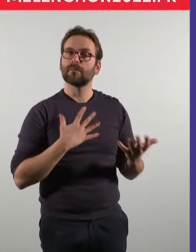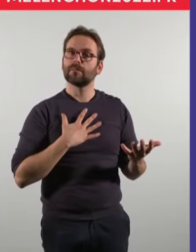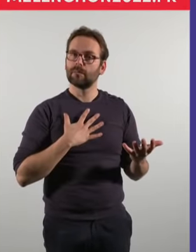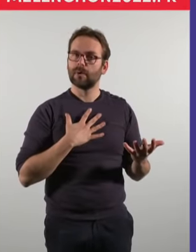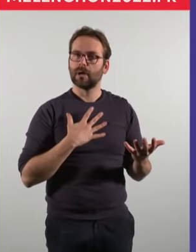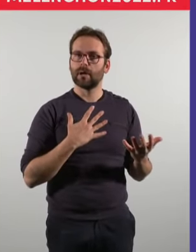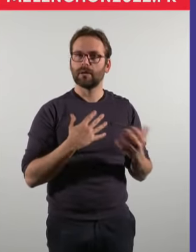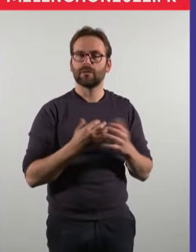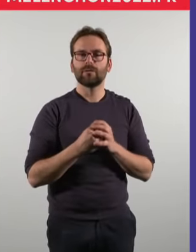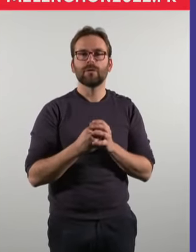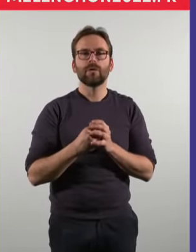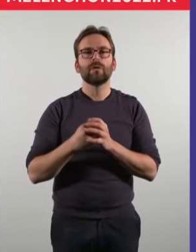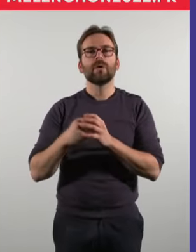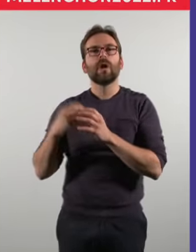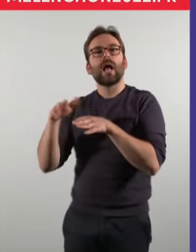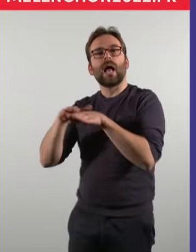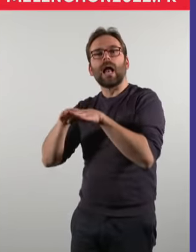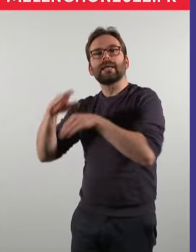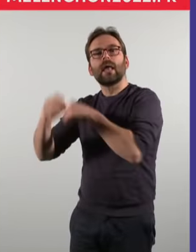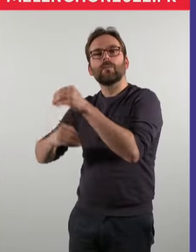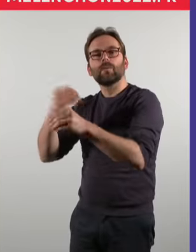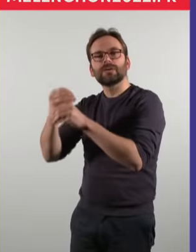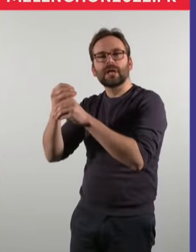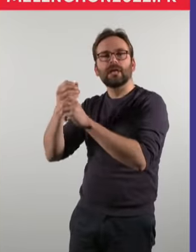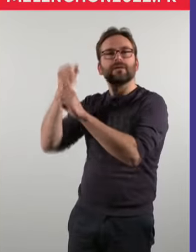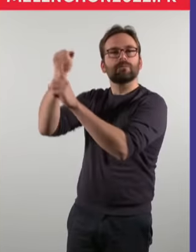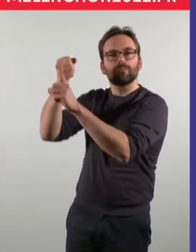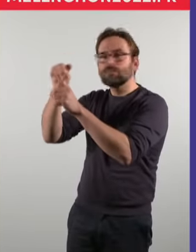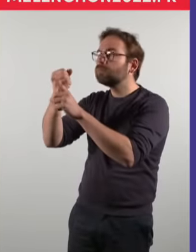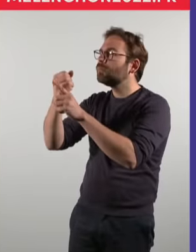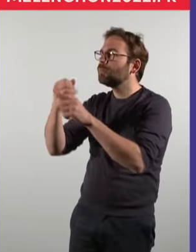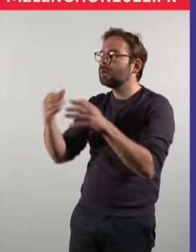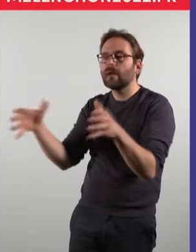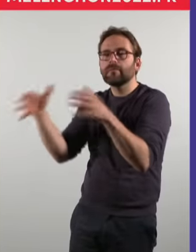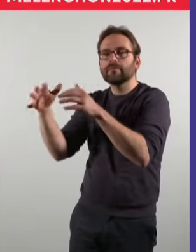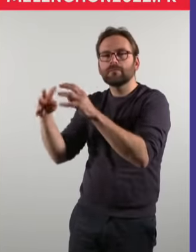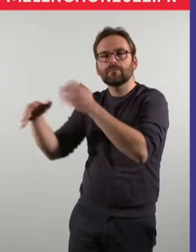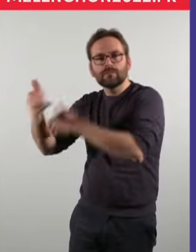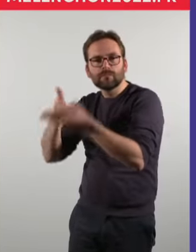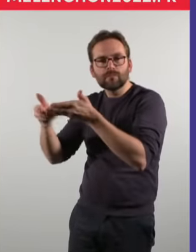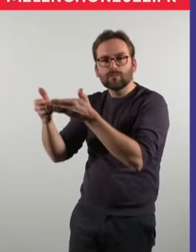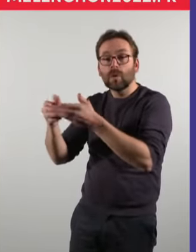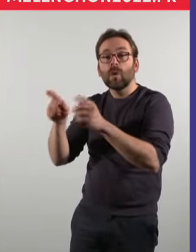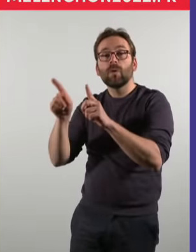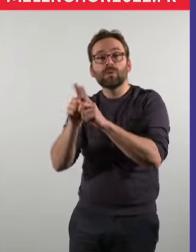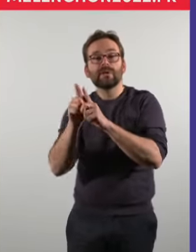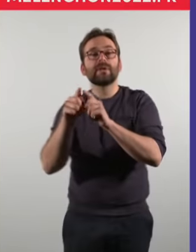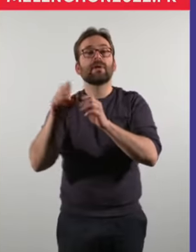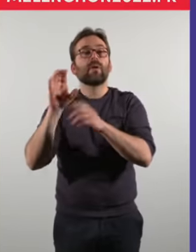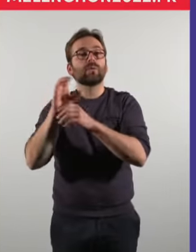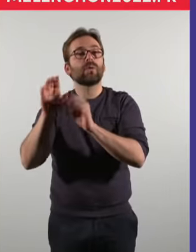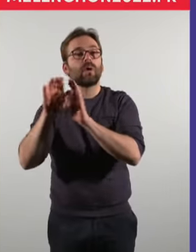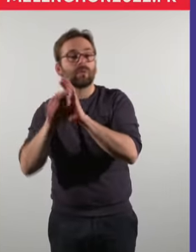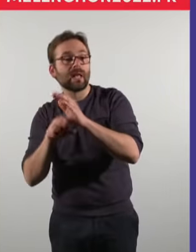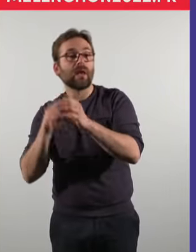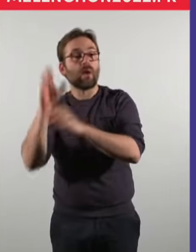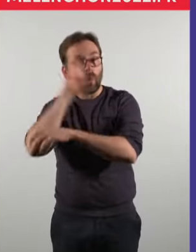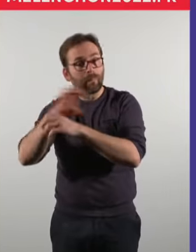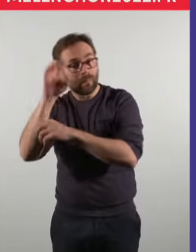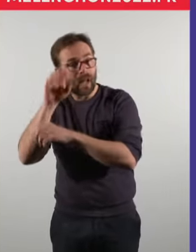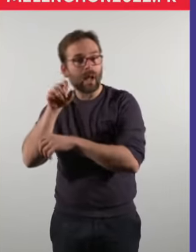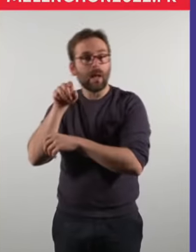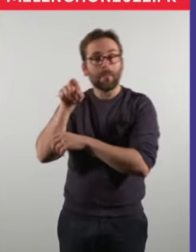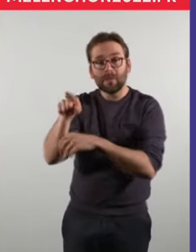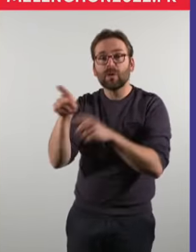Pour ma part, les contre-sommets altermondialistes, la bataille contre le traité constitutionnel européen, mais aussi ces dernières années, les marches pour le